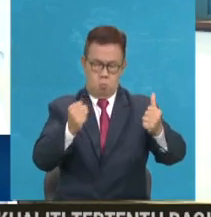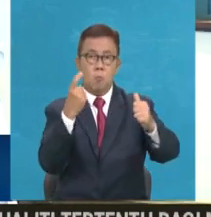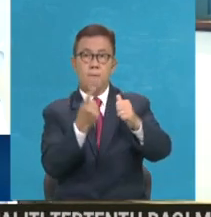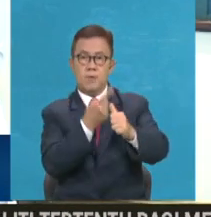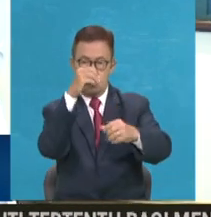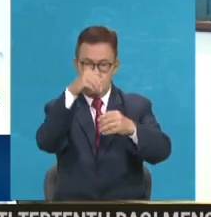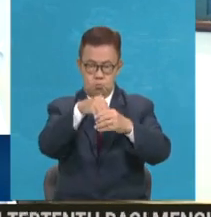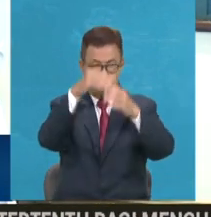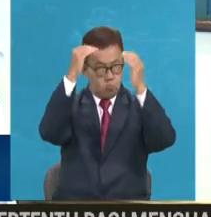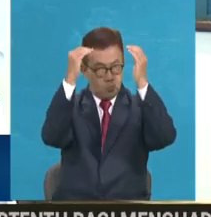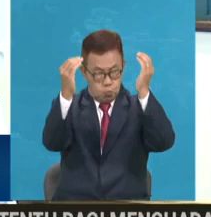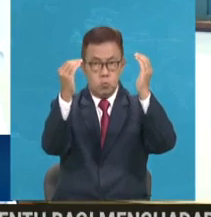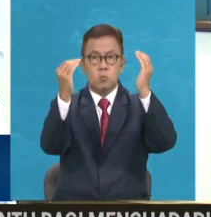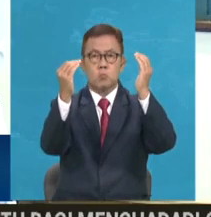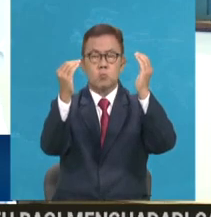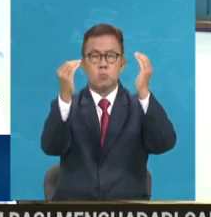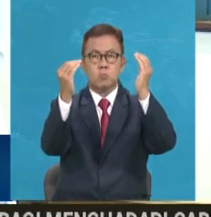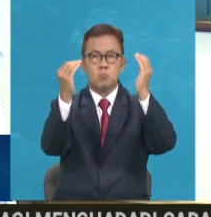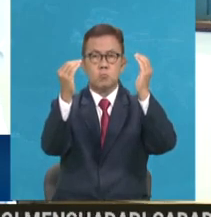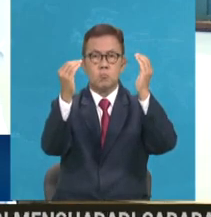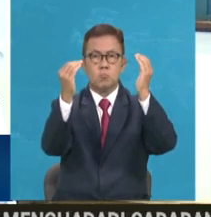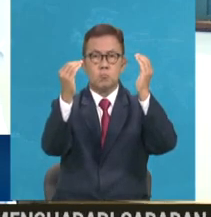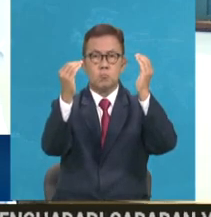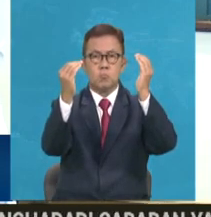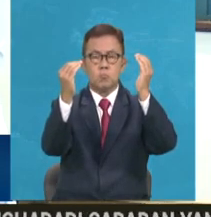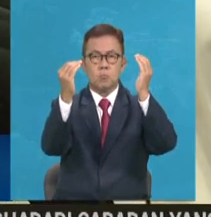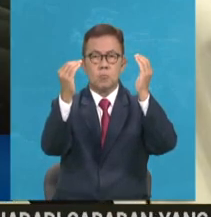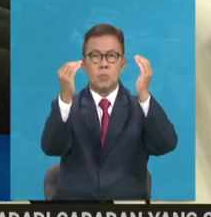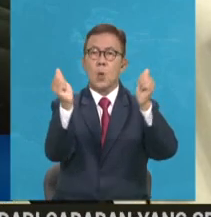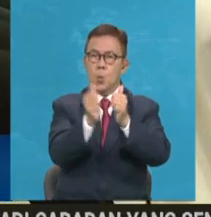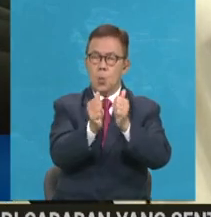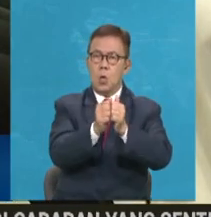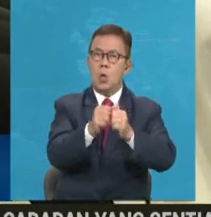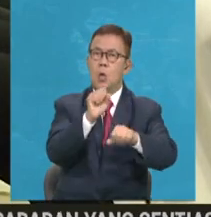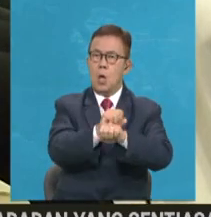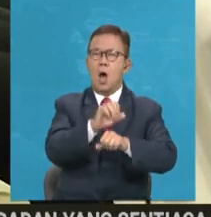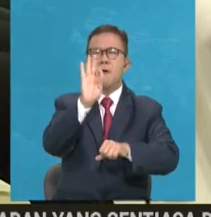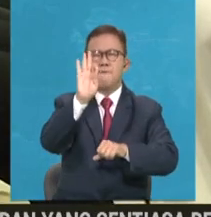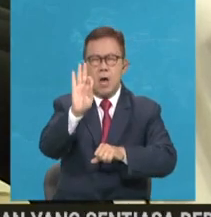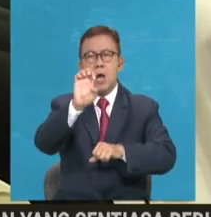di negara ini di tubuhkan oleh pusat perbuatan cerodong Park dengan kerjasama